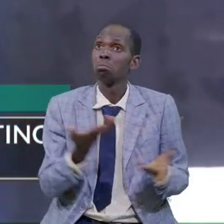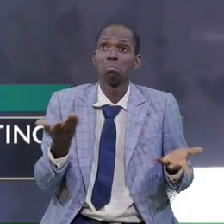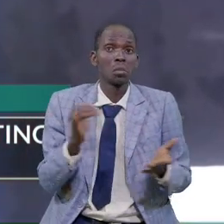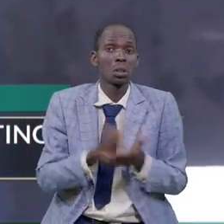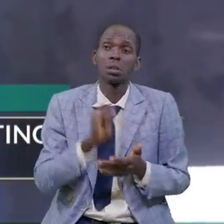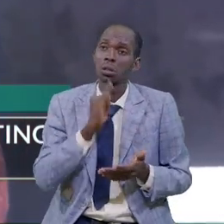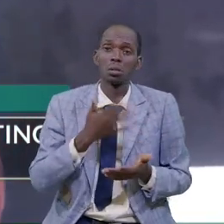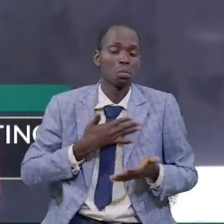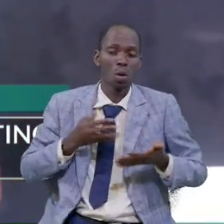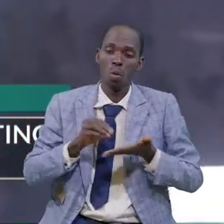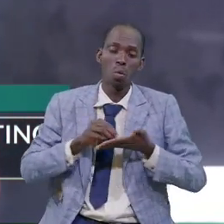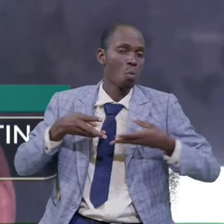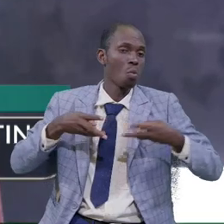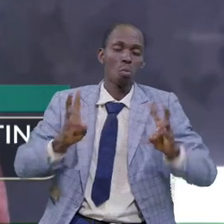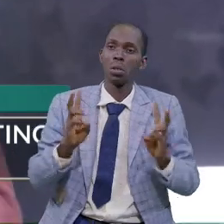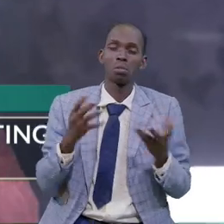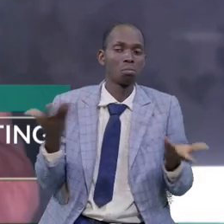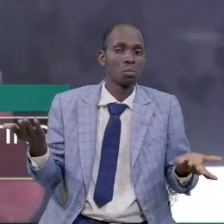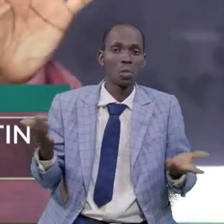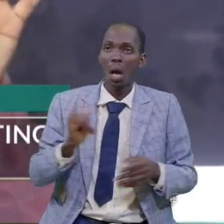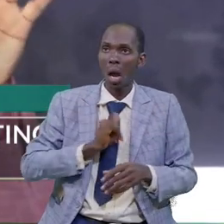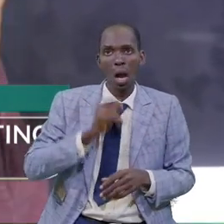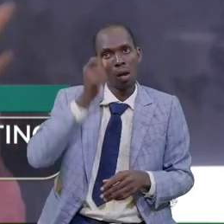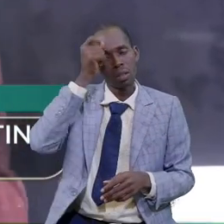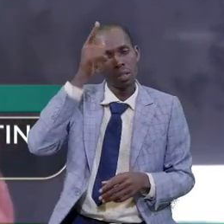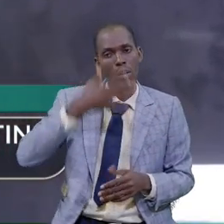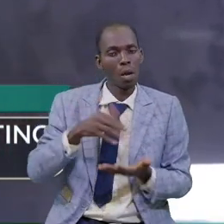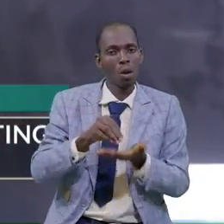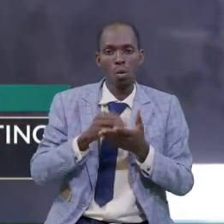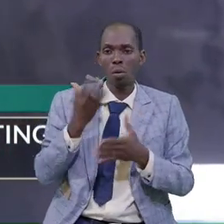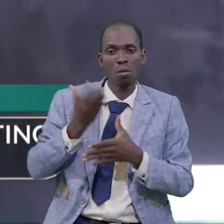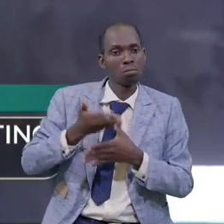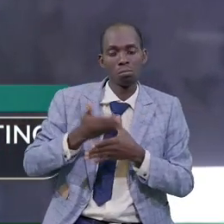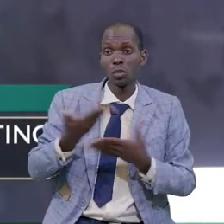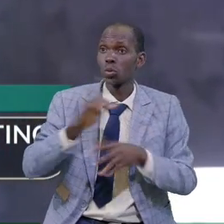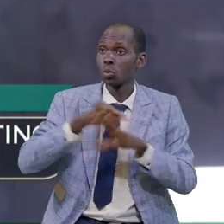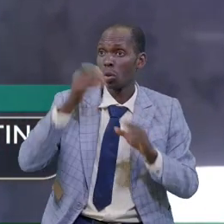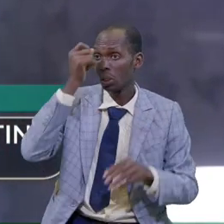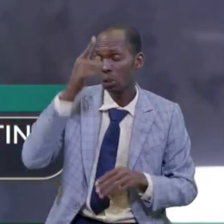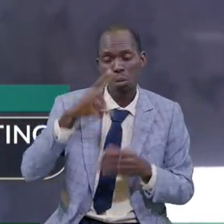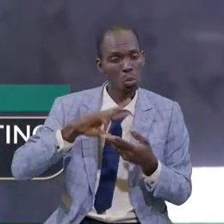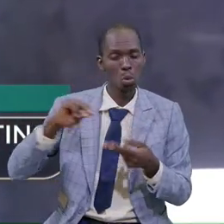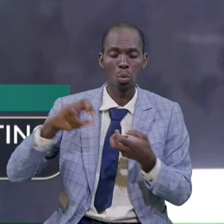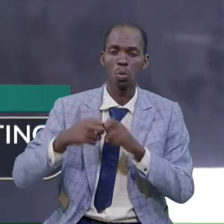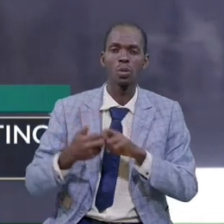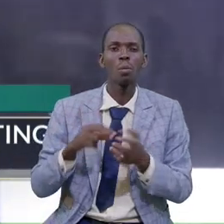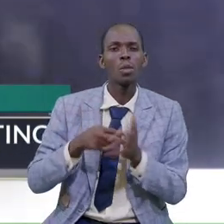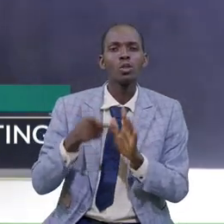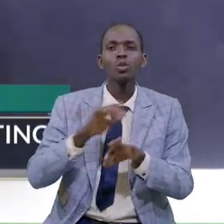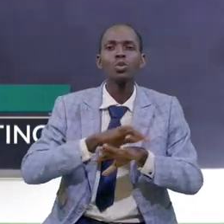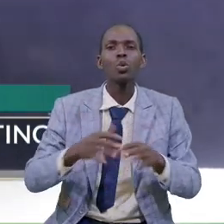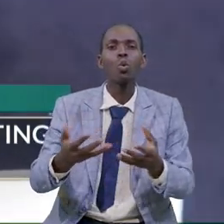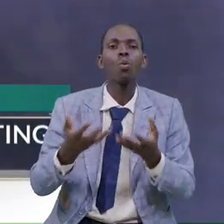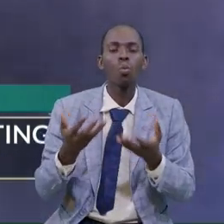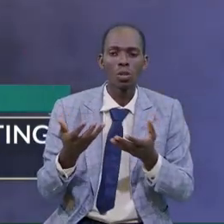ça, moi, je prononce ça. Je me comprends. Si tu ne me comprends pas, pas de problème. Tu résistes au changement.